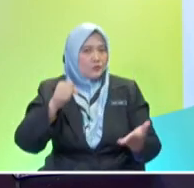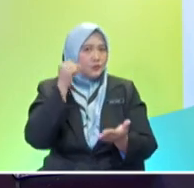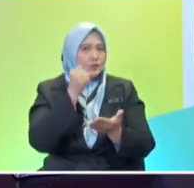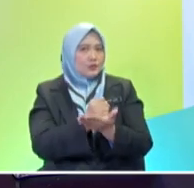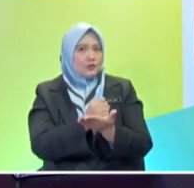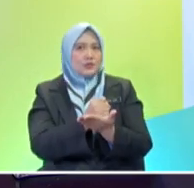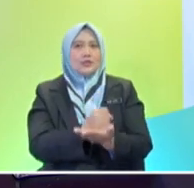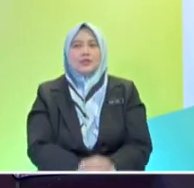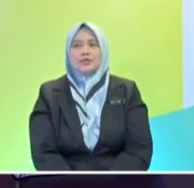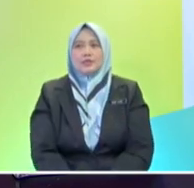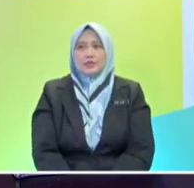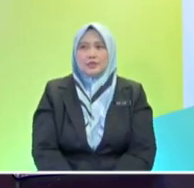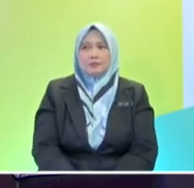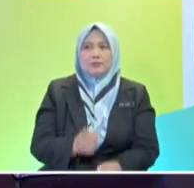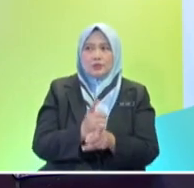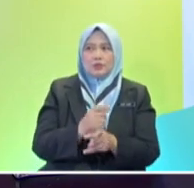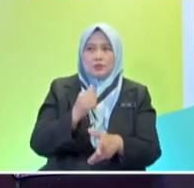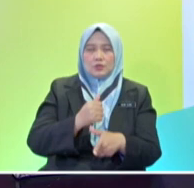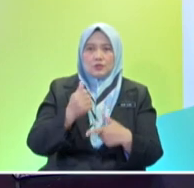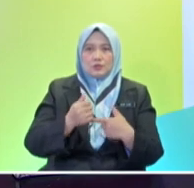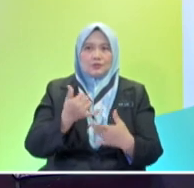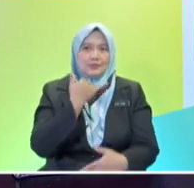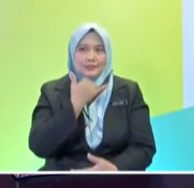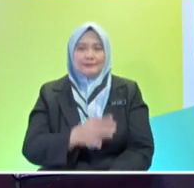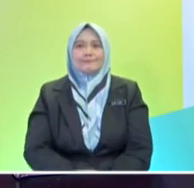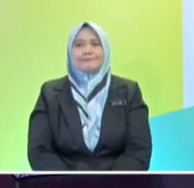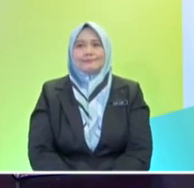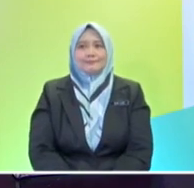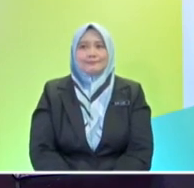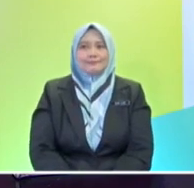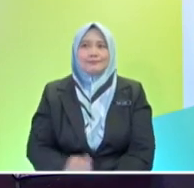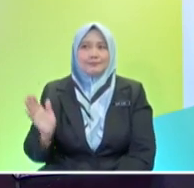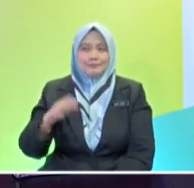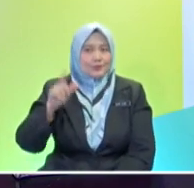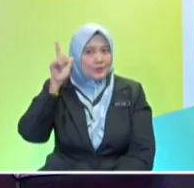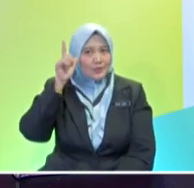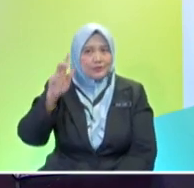video dahulu. Wah, boleh cikgu? Okey, mari kita sama-sama saksikan murid-murid. Jom.